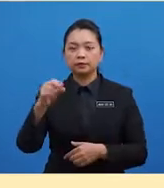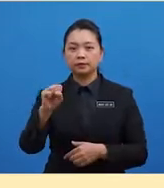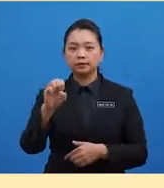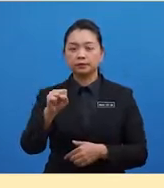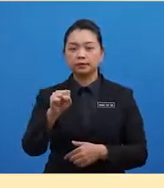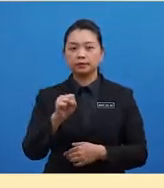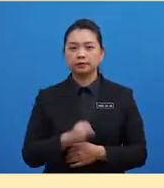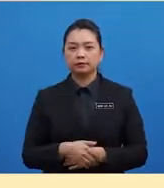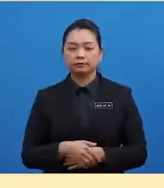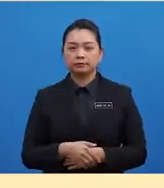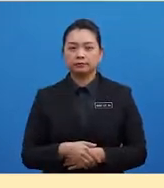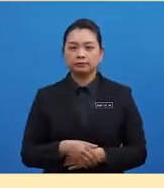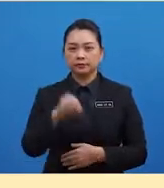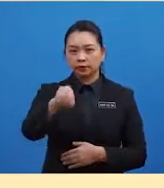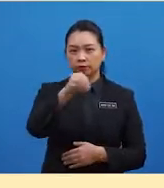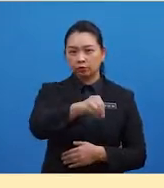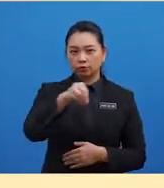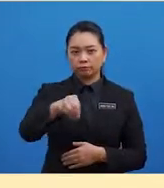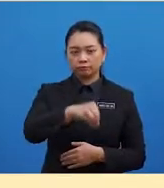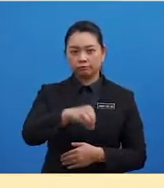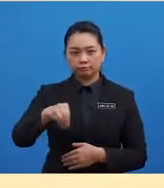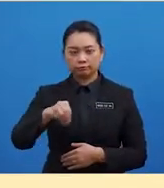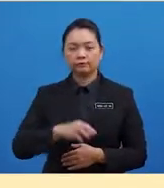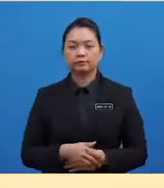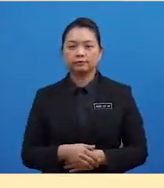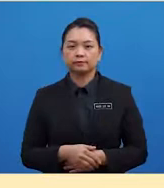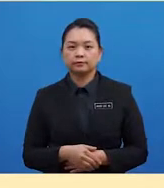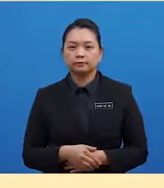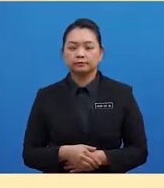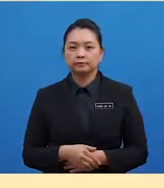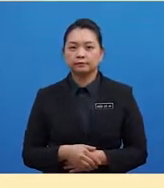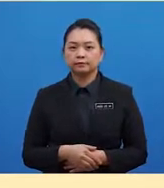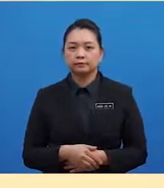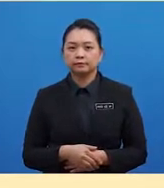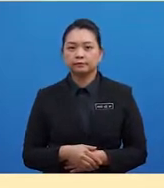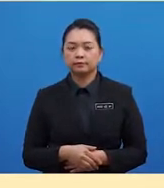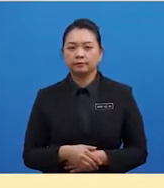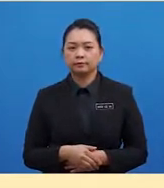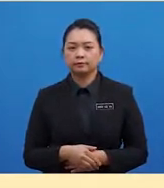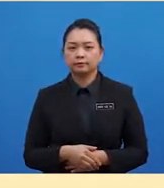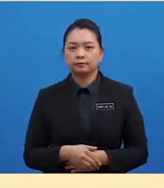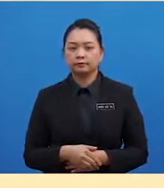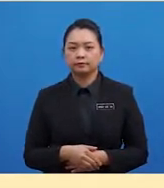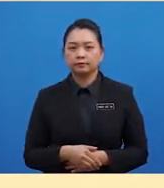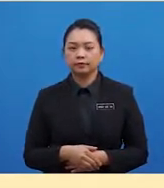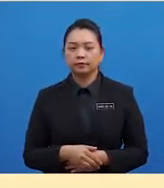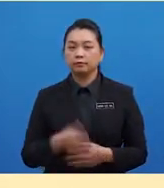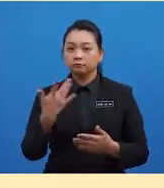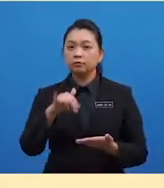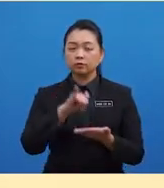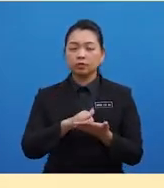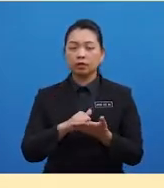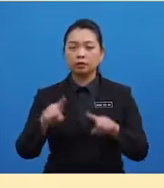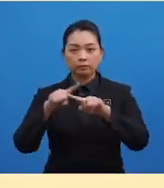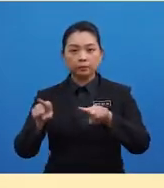yang menggunakan corak poligon segi empat. Seterusnya, dalam bidang seni di mana pelbagai jenis poligon